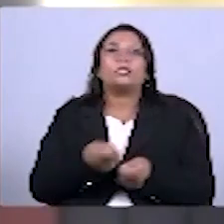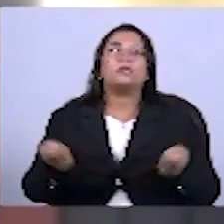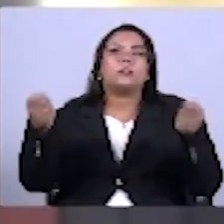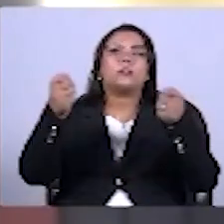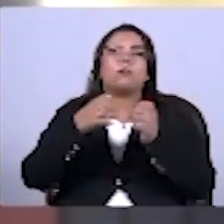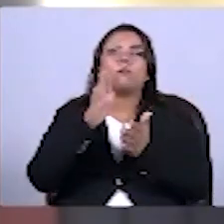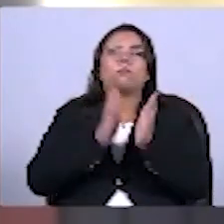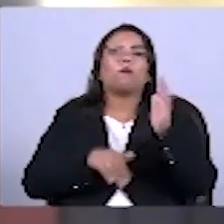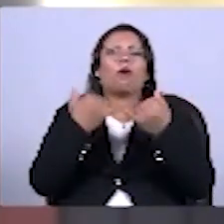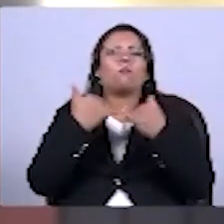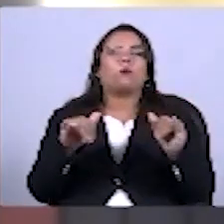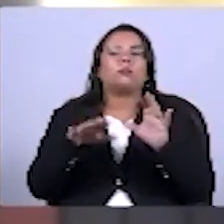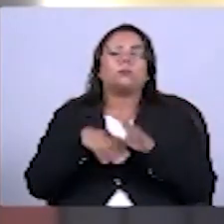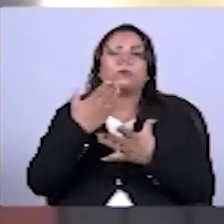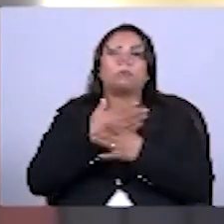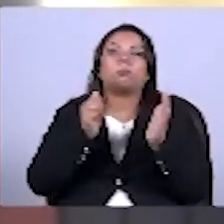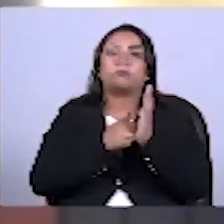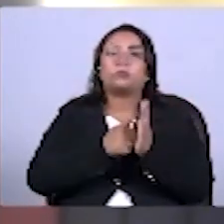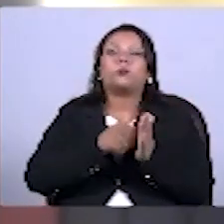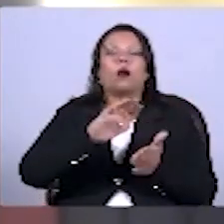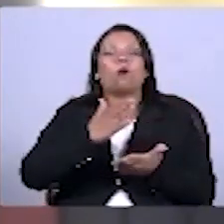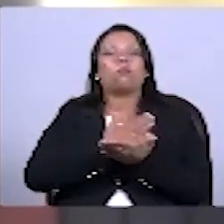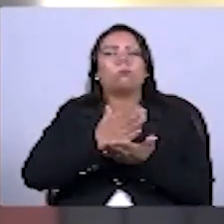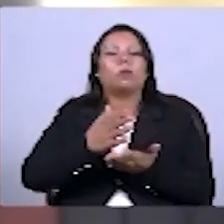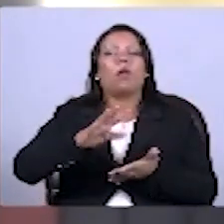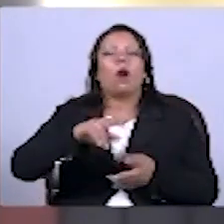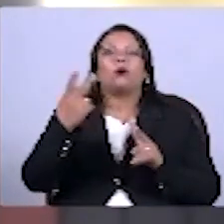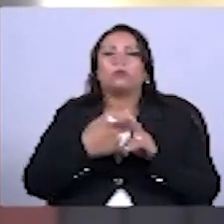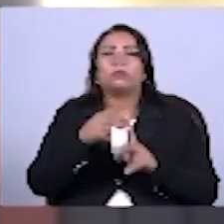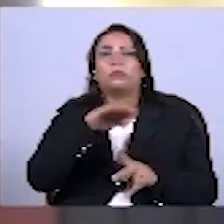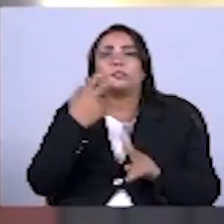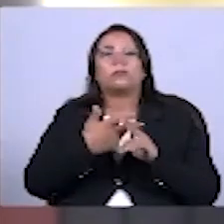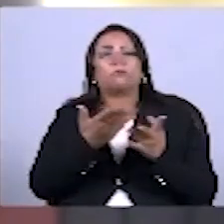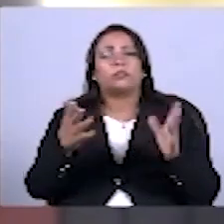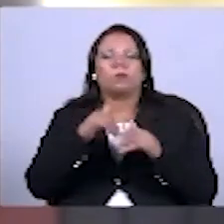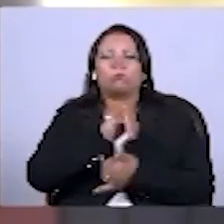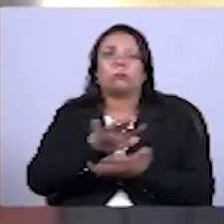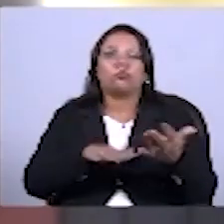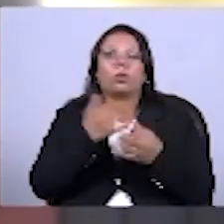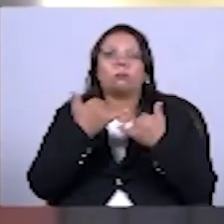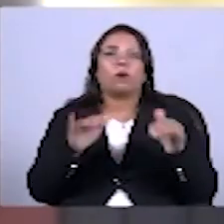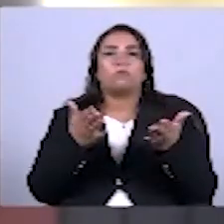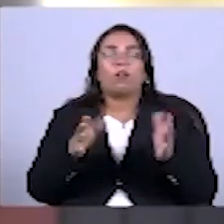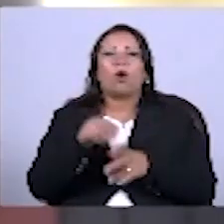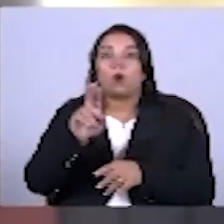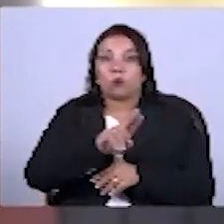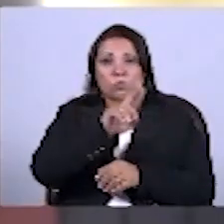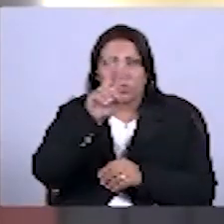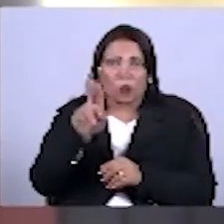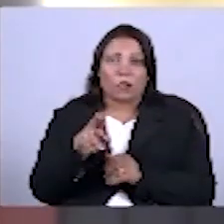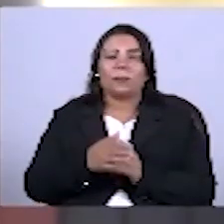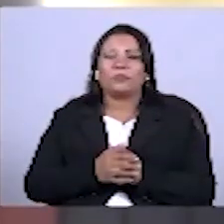سواء كان في البنيه الاساسيه او في العمران او في البشر الذي حدث هو السؤال